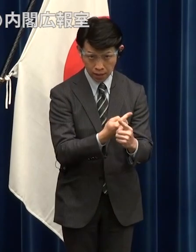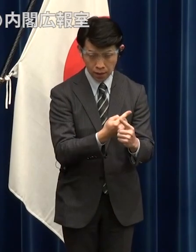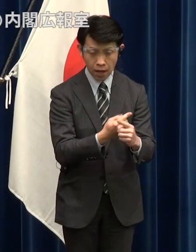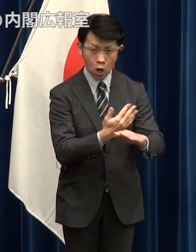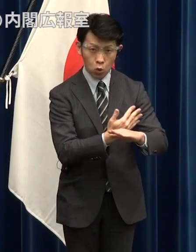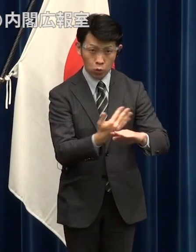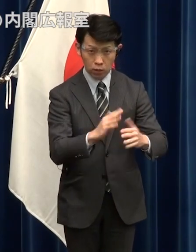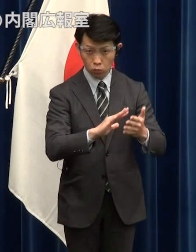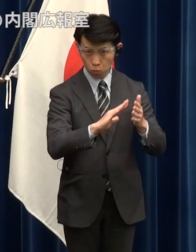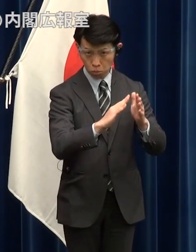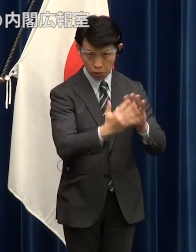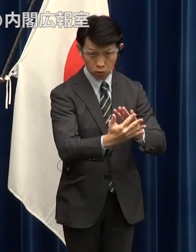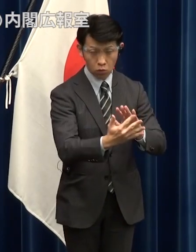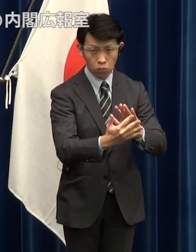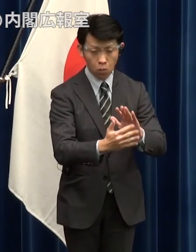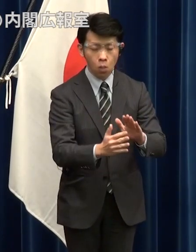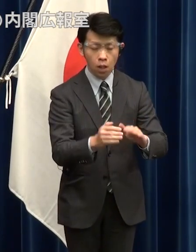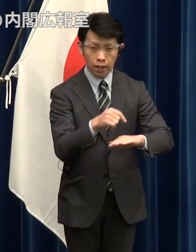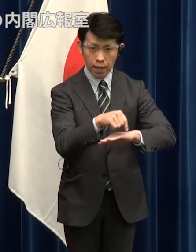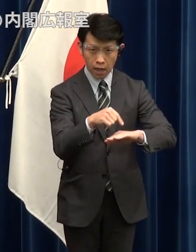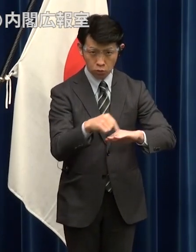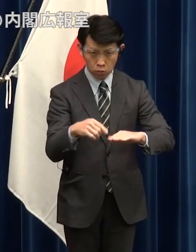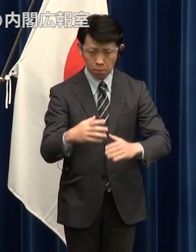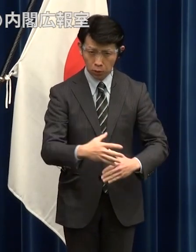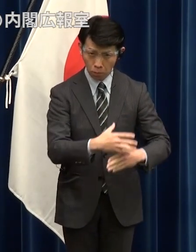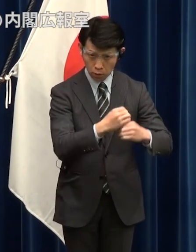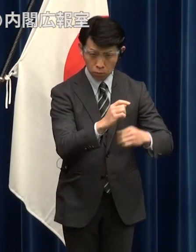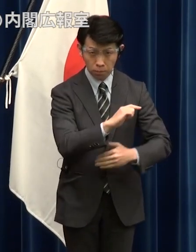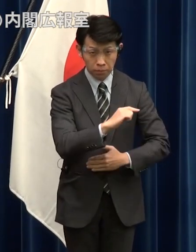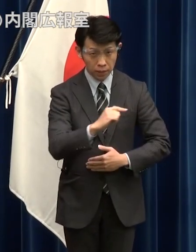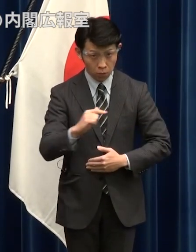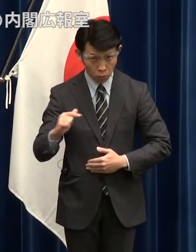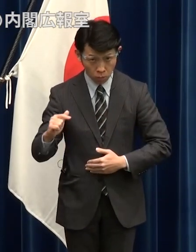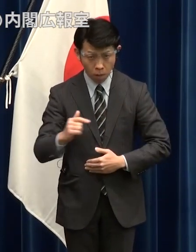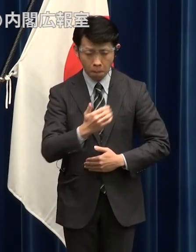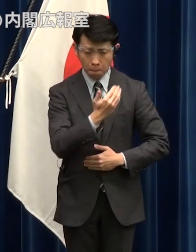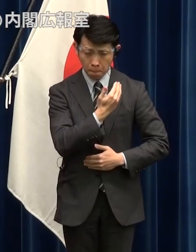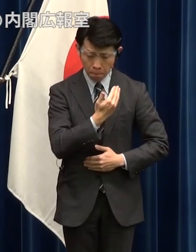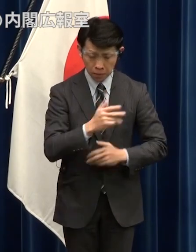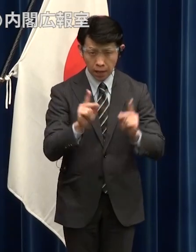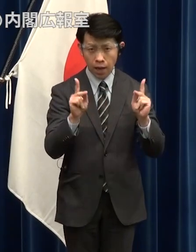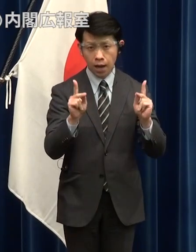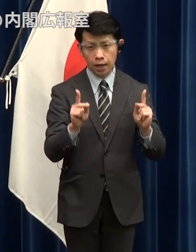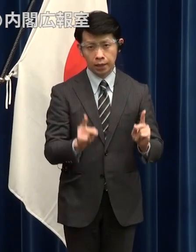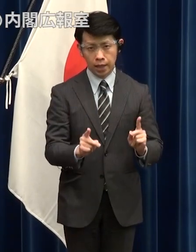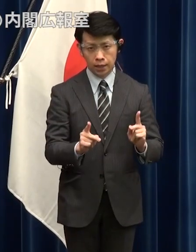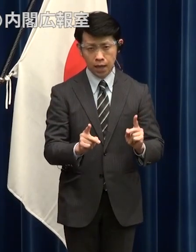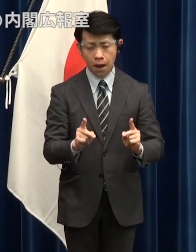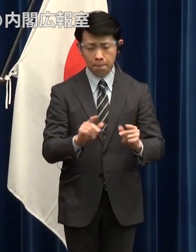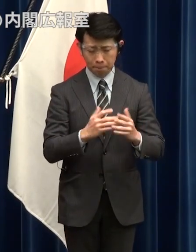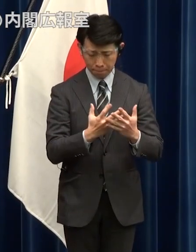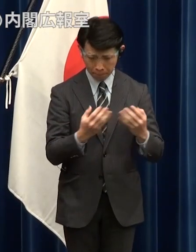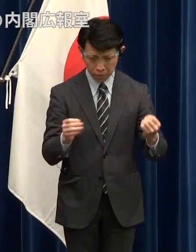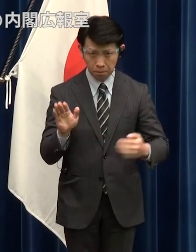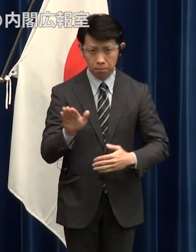ション実行計画の取りまとめなど、重要な課題が山積をしています